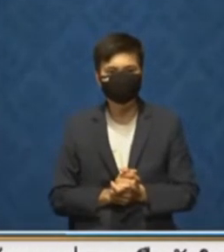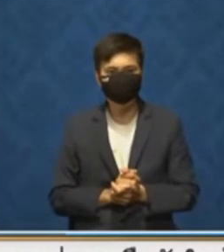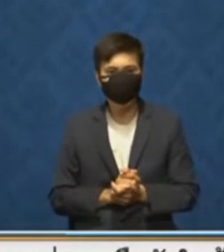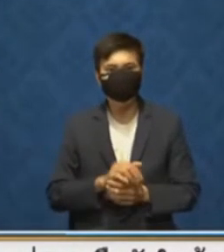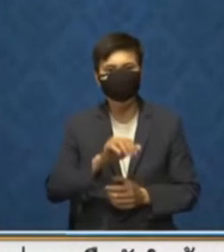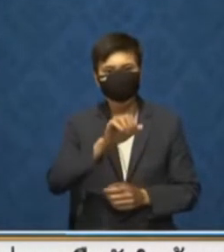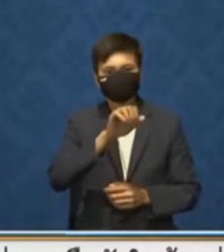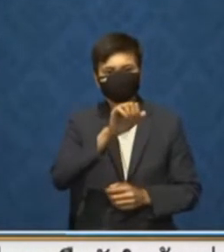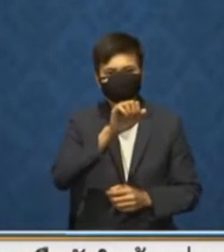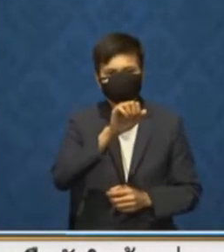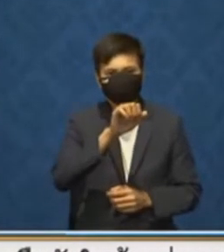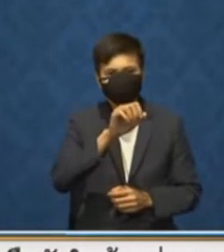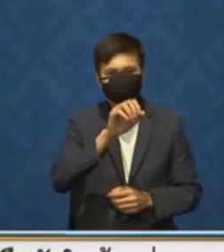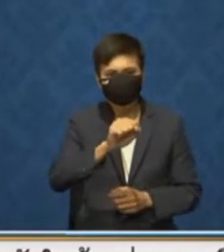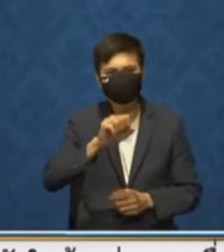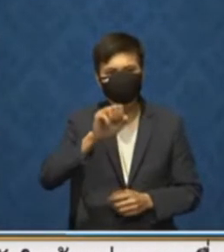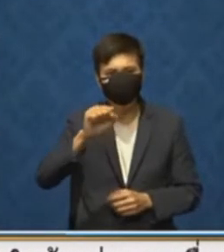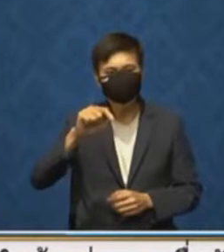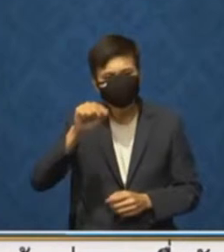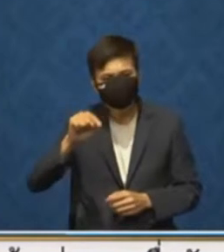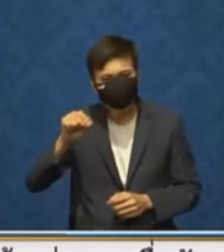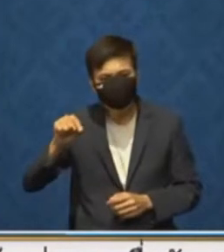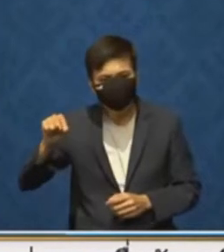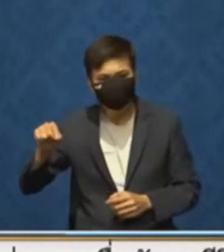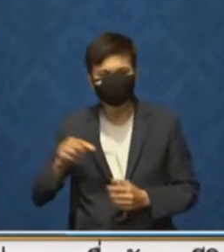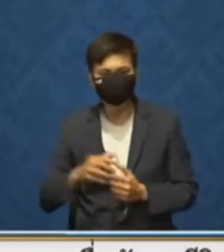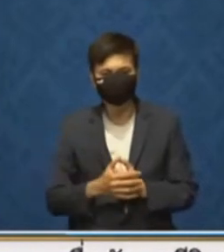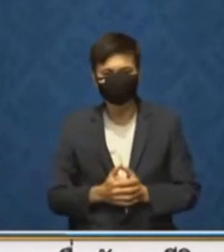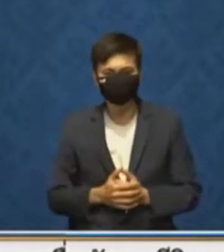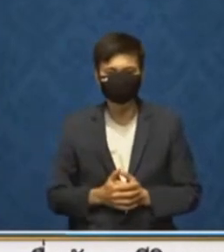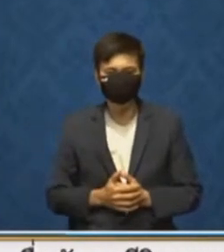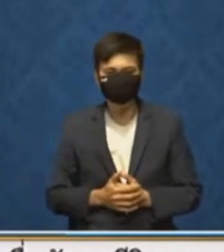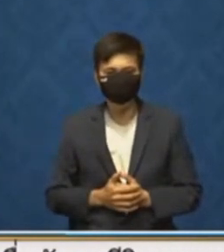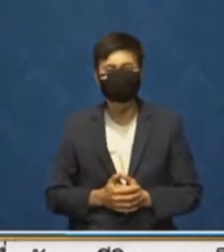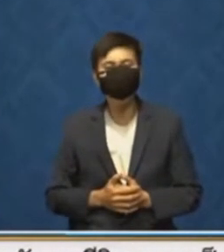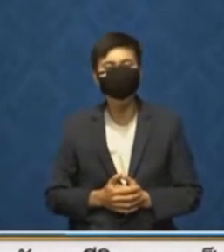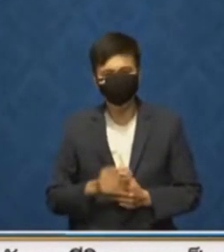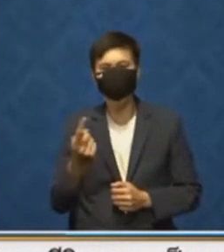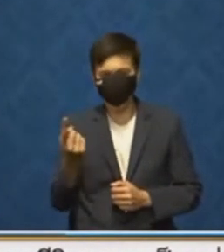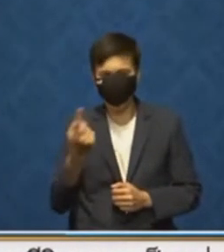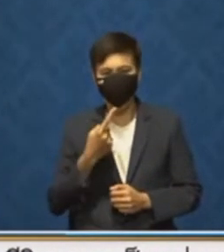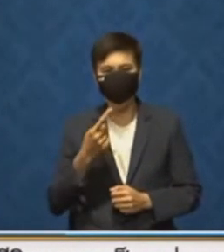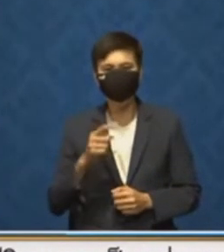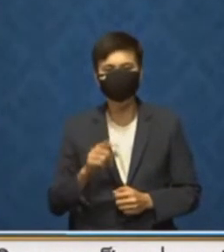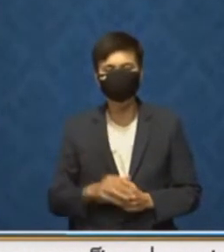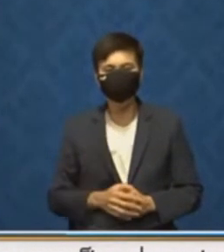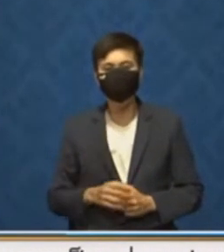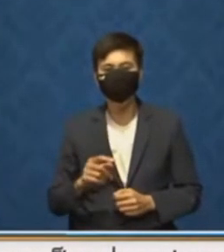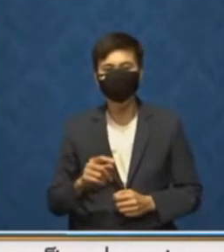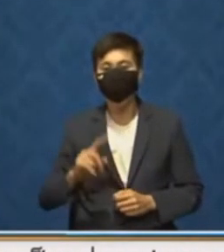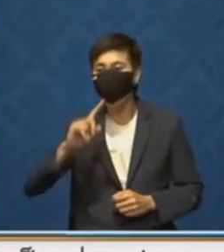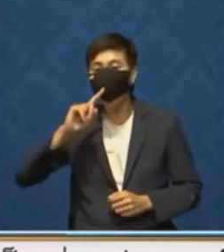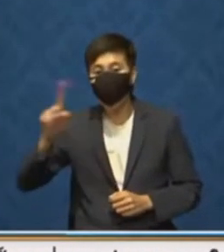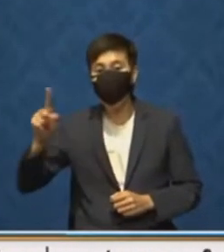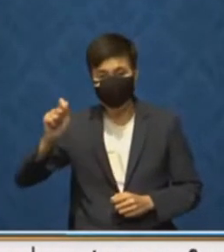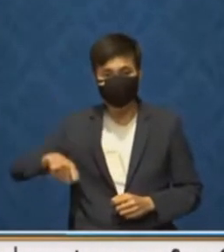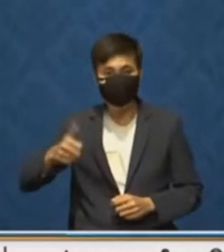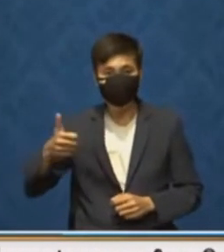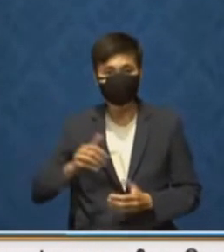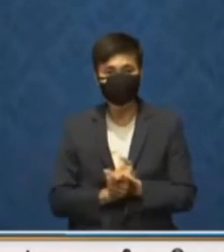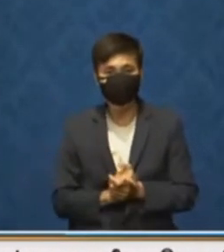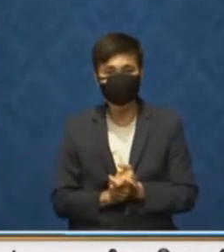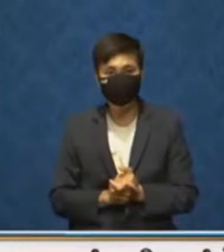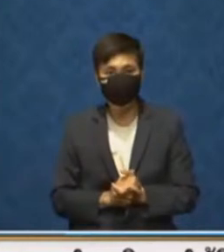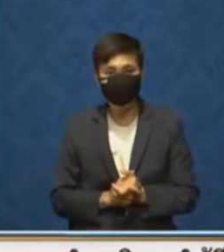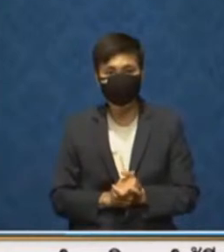จุดหรือไม่เจอหน้าจริงเพราะมาน่าดูนะครับไอ้บังไอ้บอมไอ้เก่งนะครับ